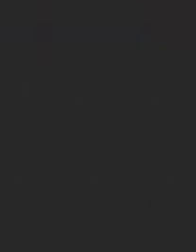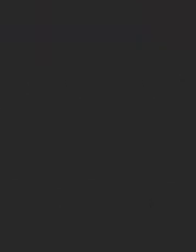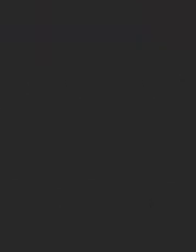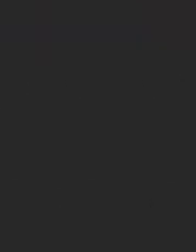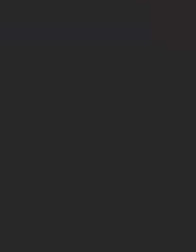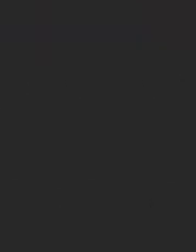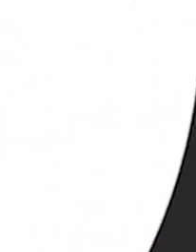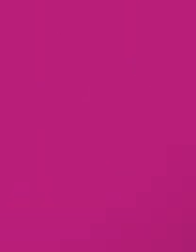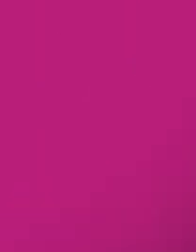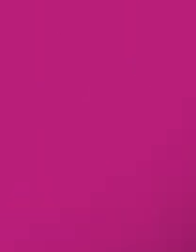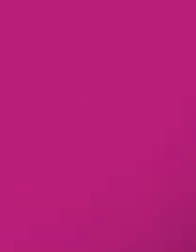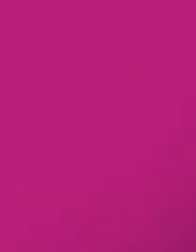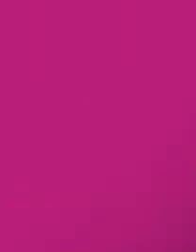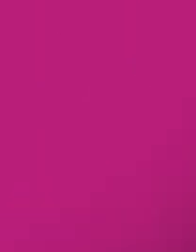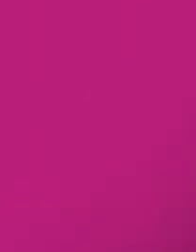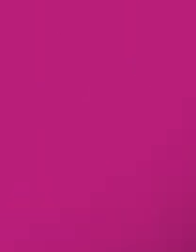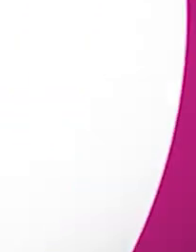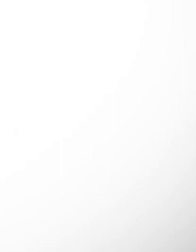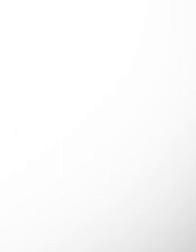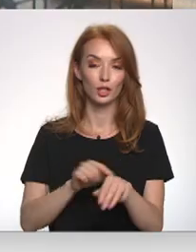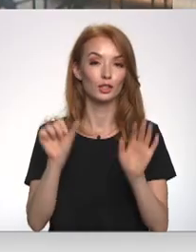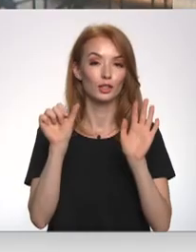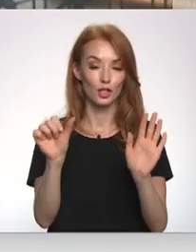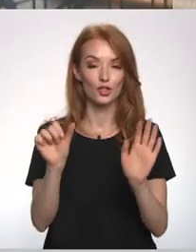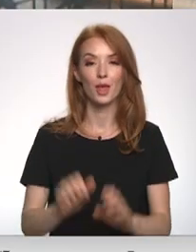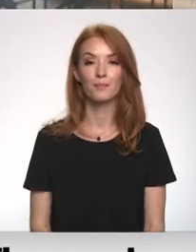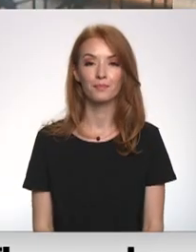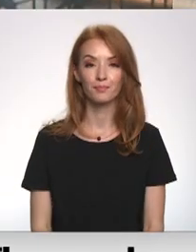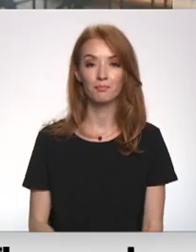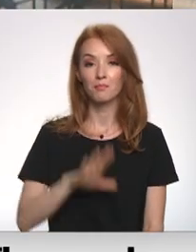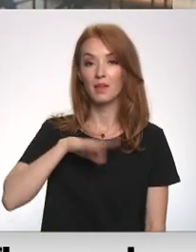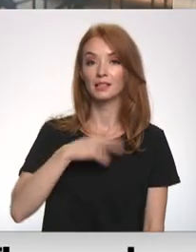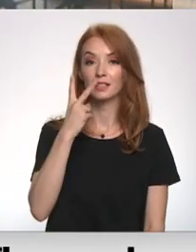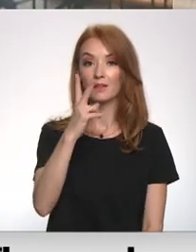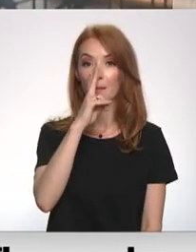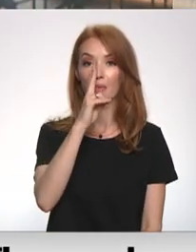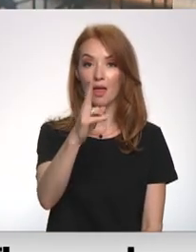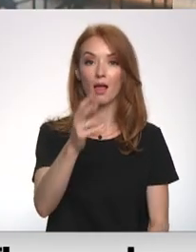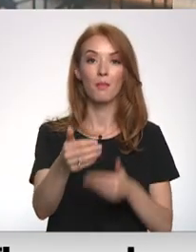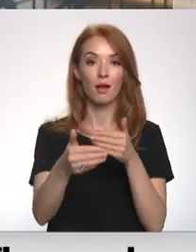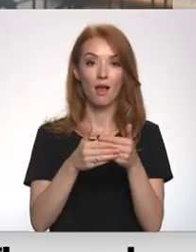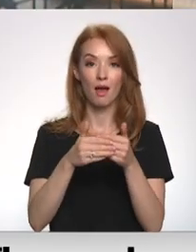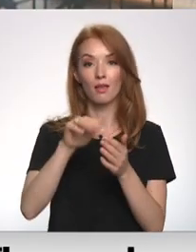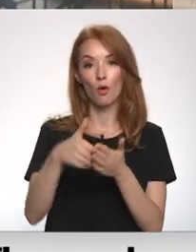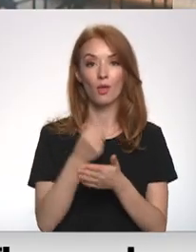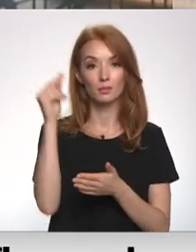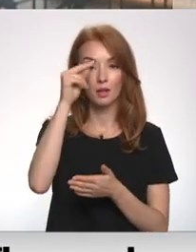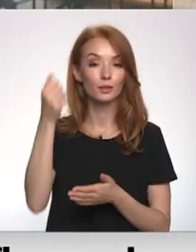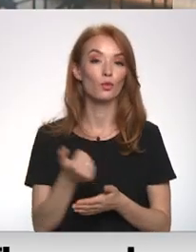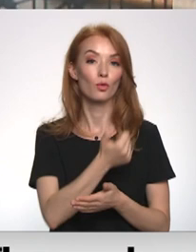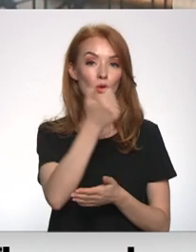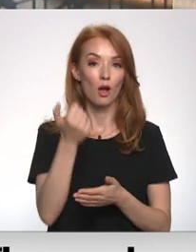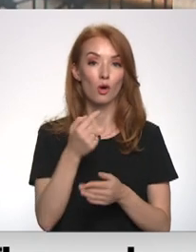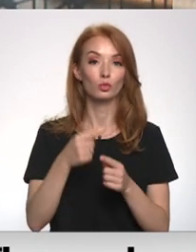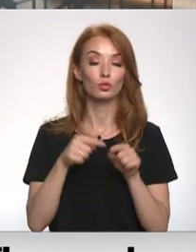Re, viss ēters ir te! Pēc divām nedēļām klāt jau mācību gads, un kaut arī šogad varēs